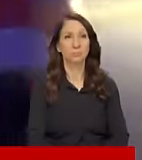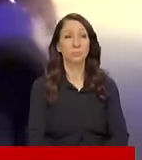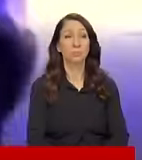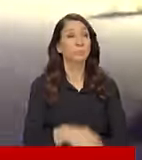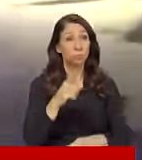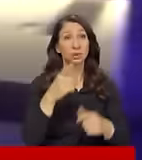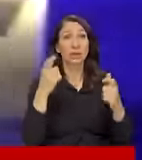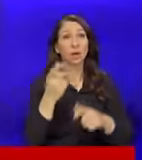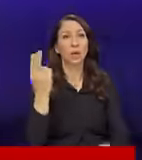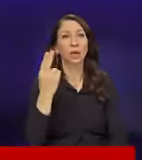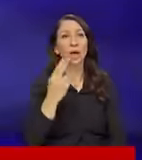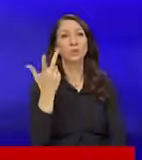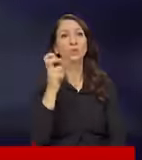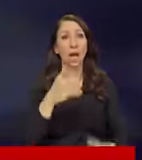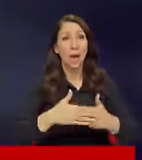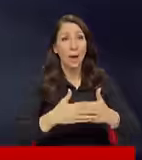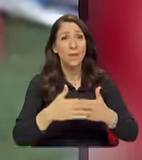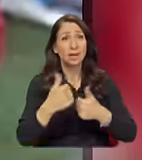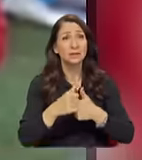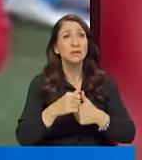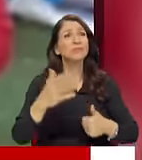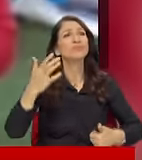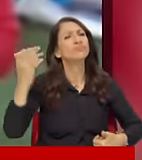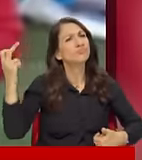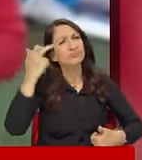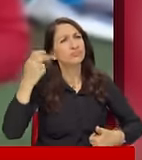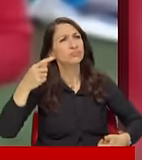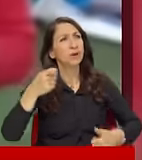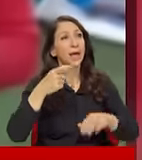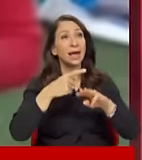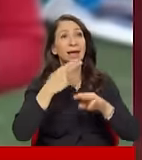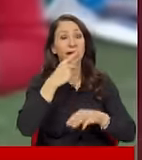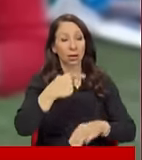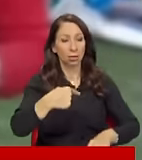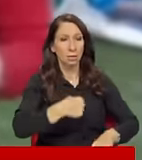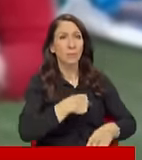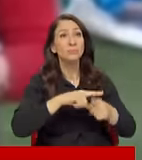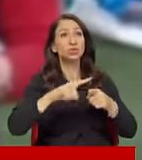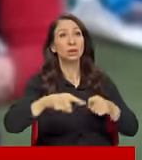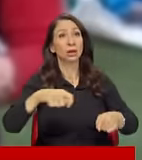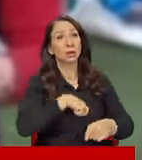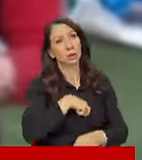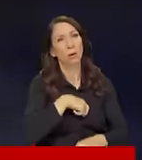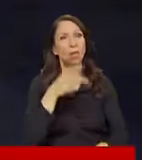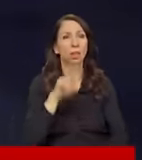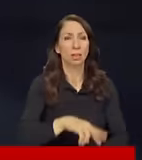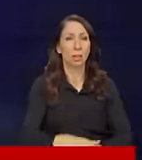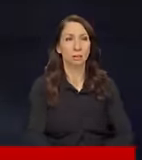Bu kez adres Kütahya. 3 aylık hamile eşinin gözünü kırpmadan katletti. Esra Uşak göğsüne aldığı bıçak darbesiyle yaşamını